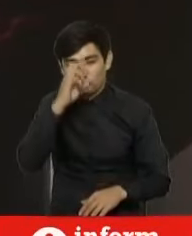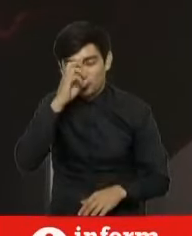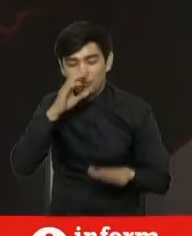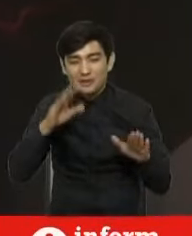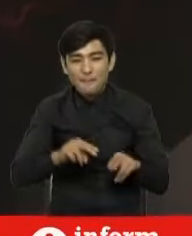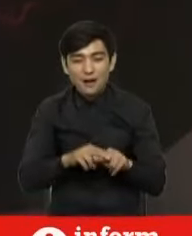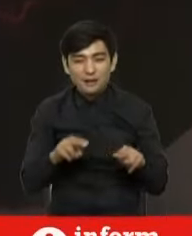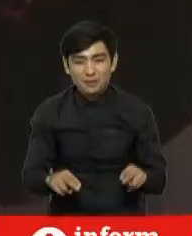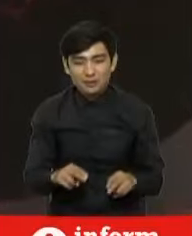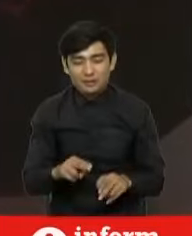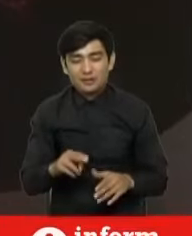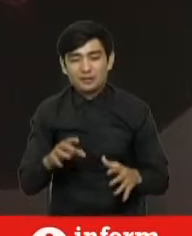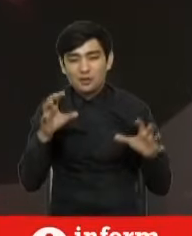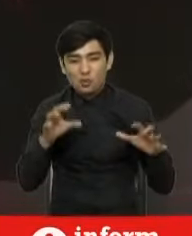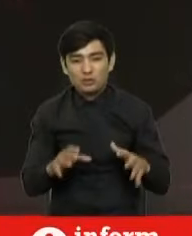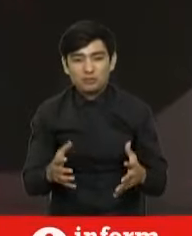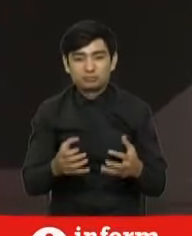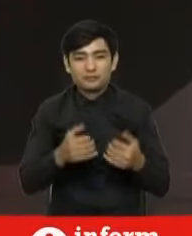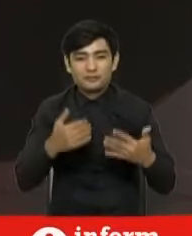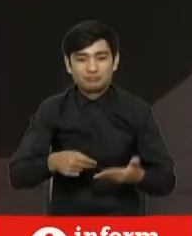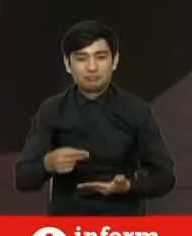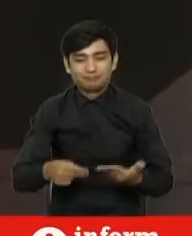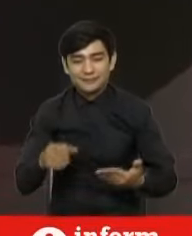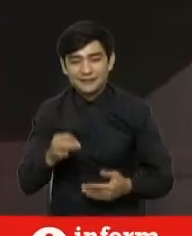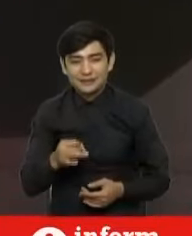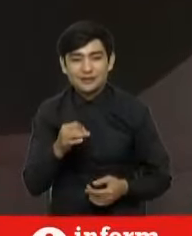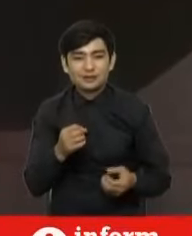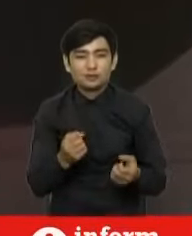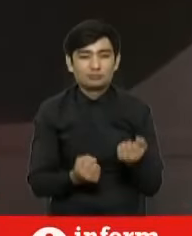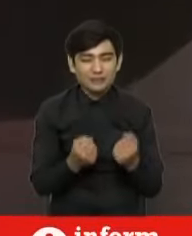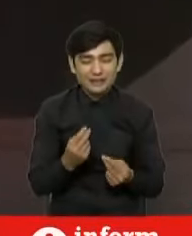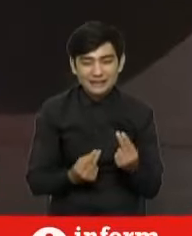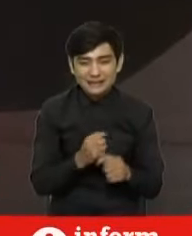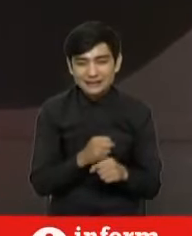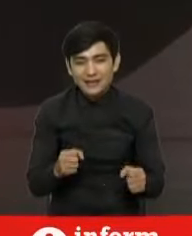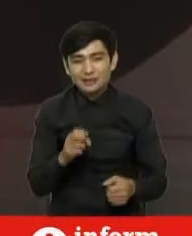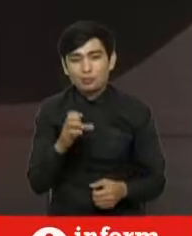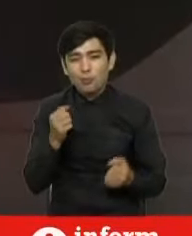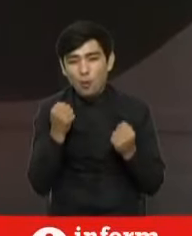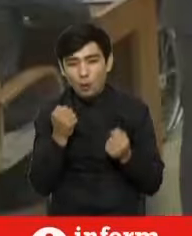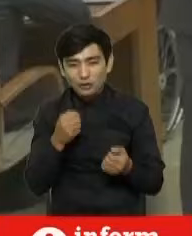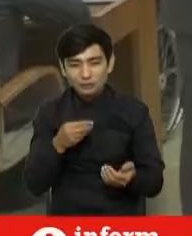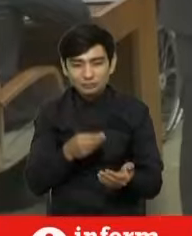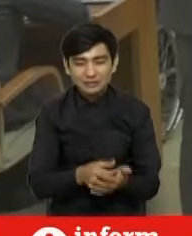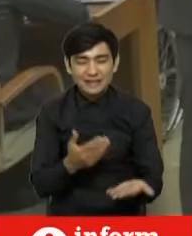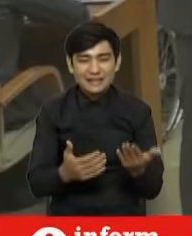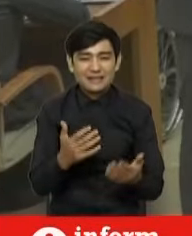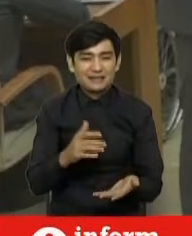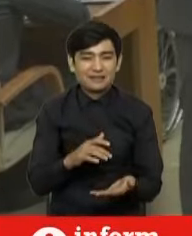об игорном бизнесе. Кому еще будет нельзя ставить на спорт и играть в казино, расскажет Арман Сарсенбаев.